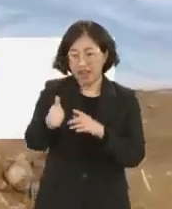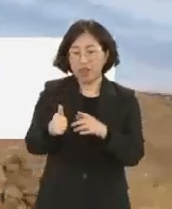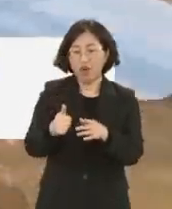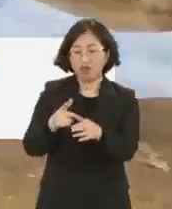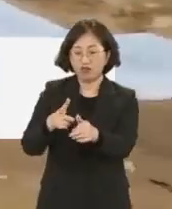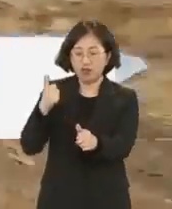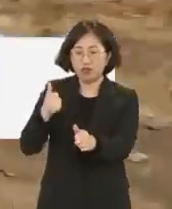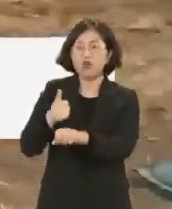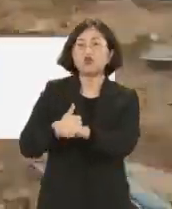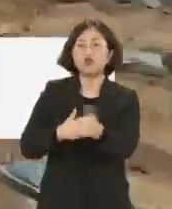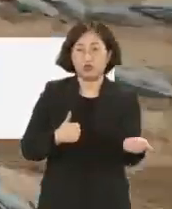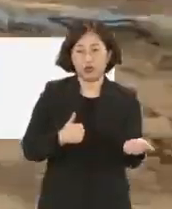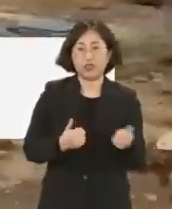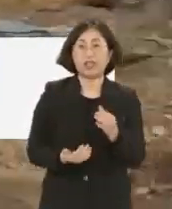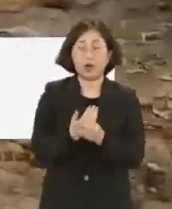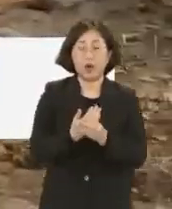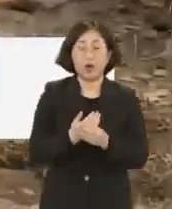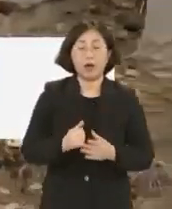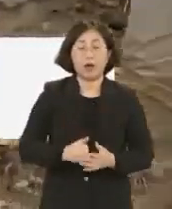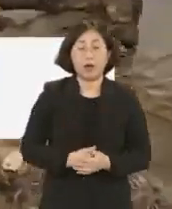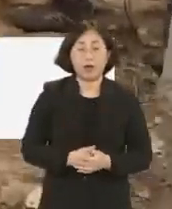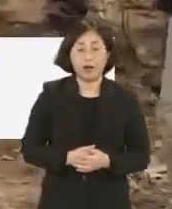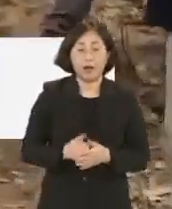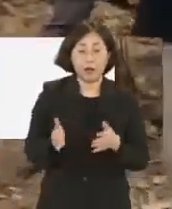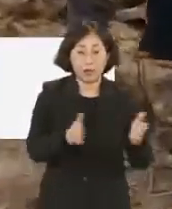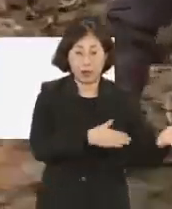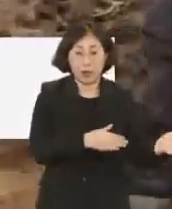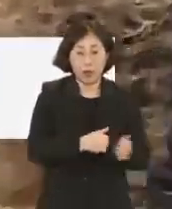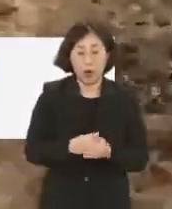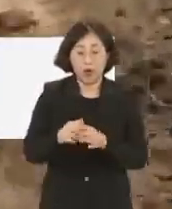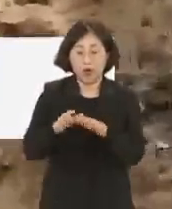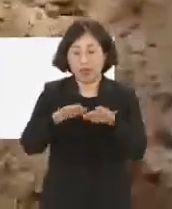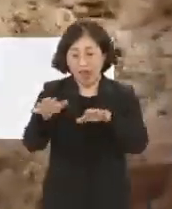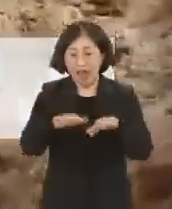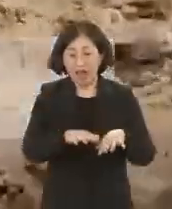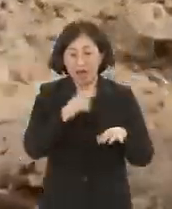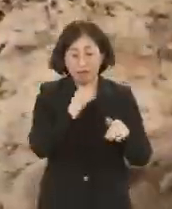숨진 사건입니다. 이런 가운데 퇴각하던 인민군에 의해